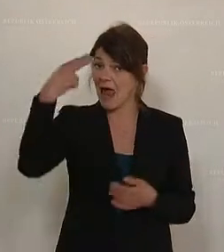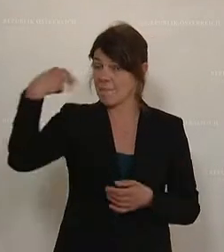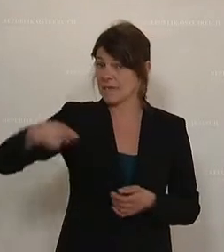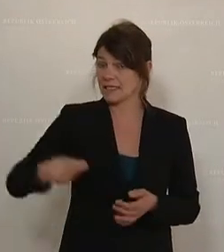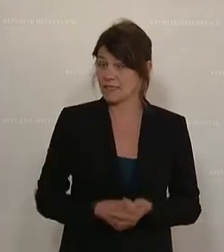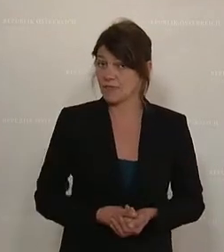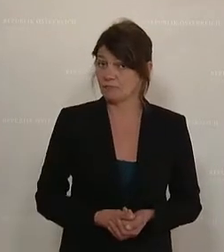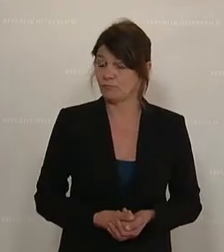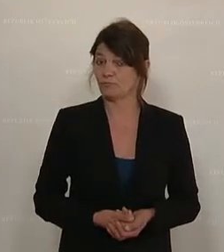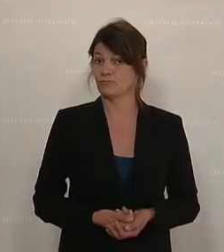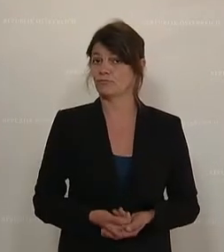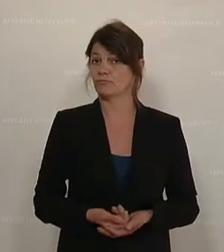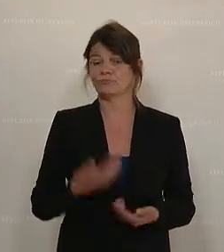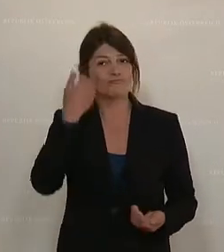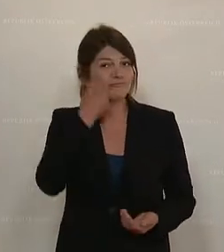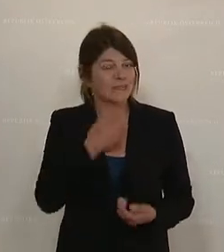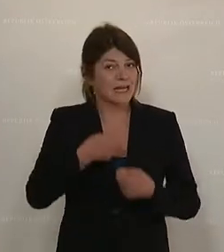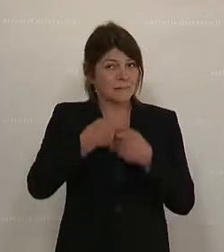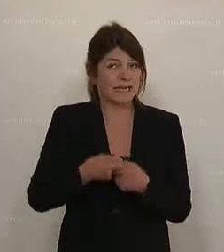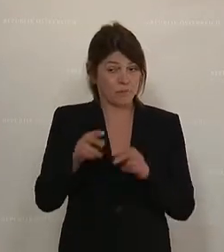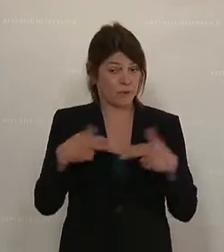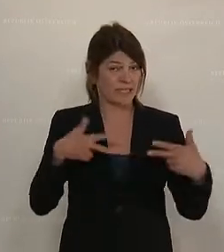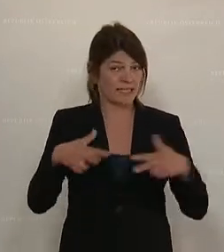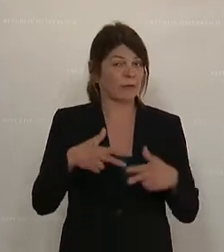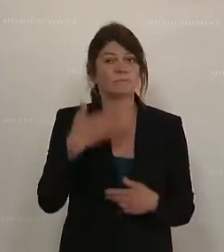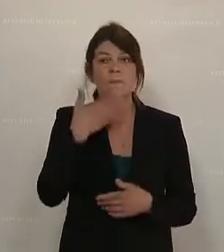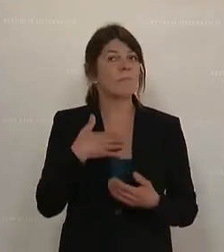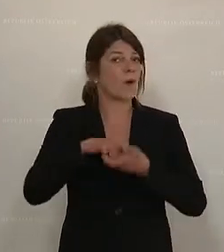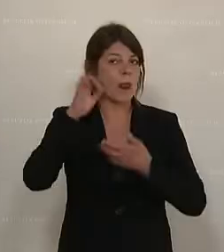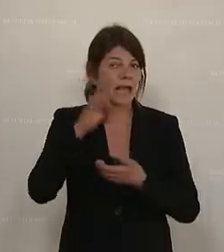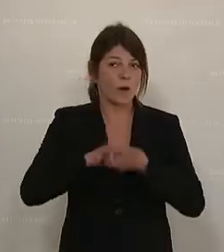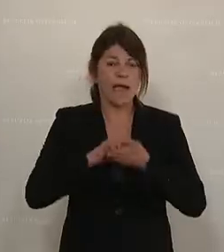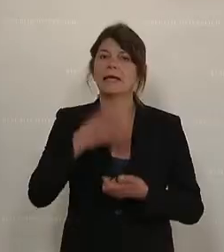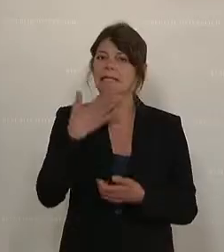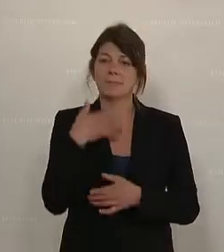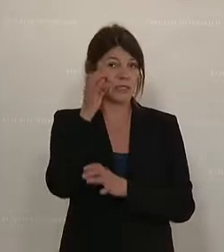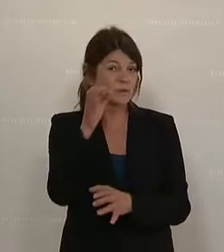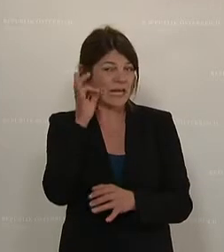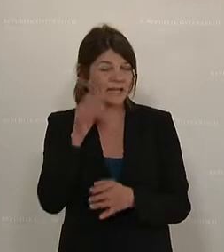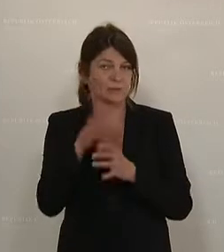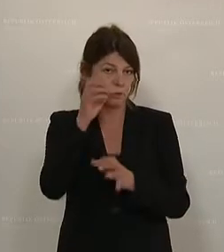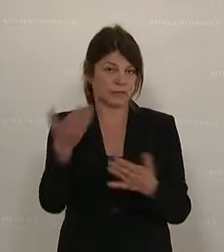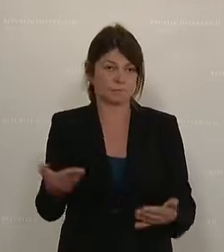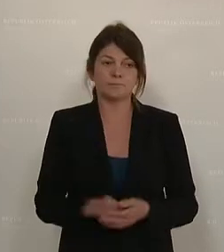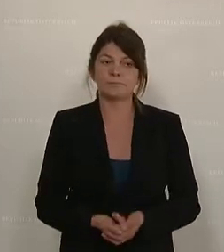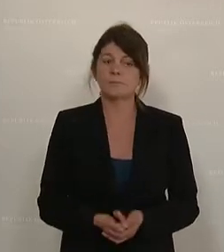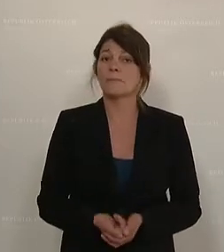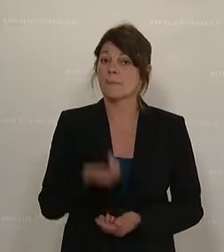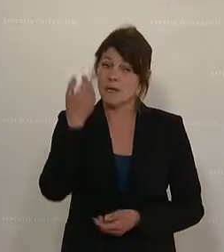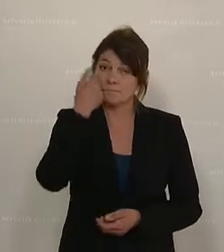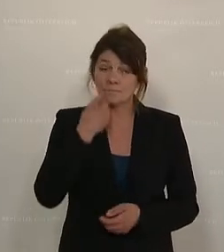Barbara Neßler von den Grünen ist am Wort die Tirolerin, ist Sprecherin für Tourismus. Liebe Zuseher und Zuseherinnen,